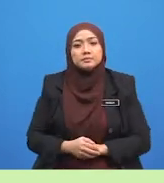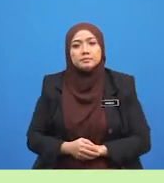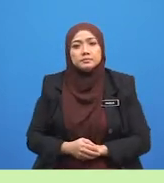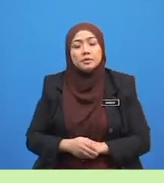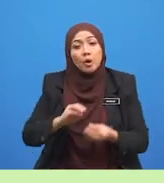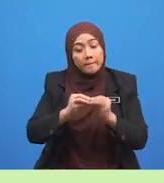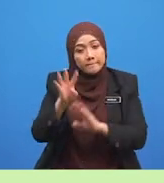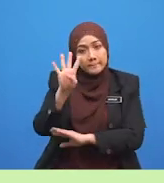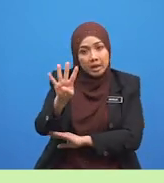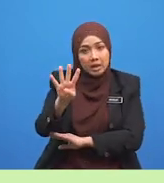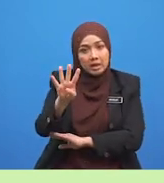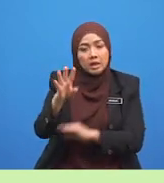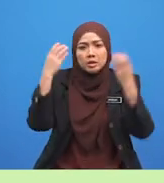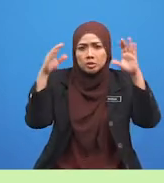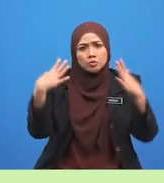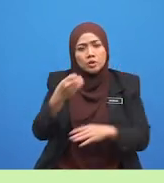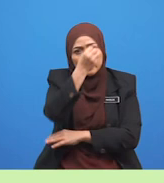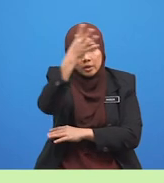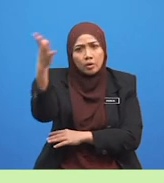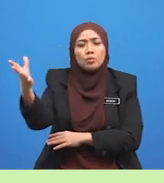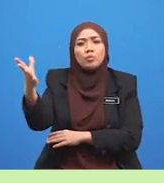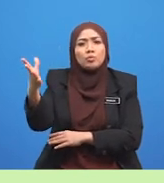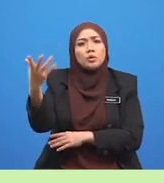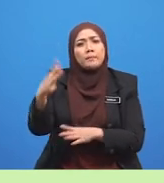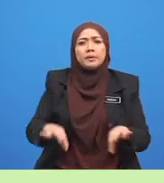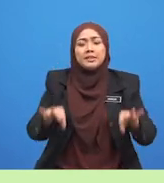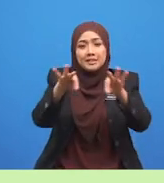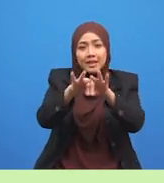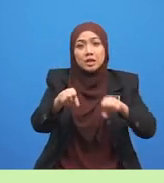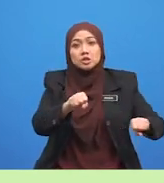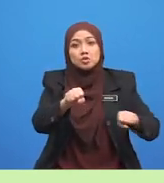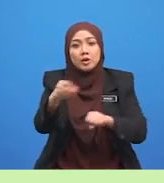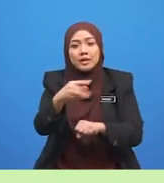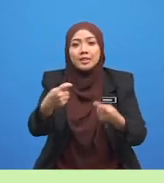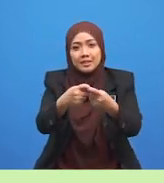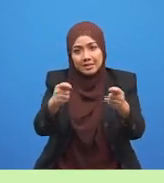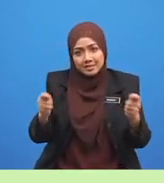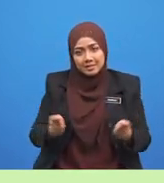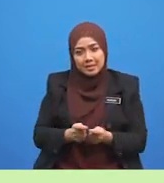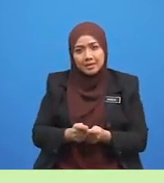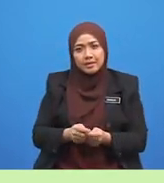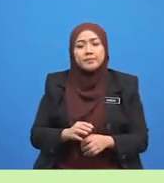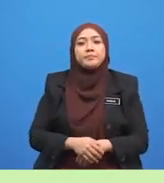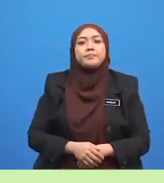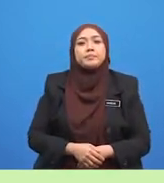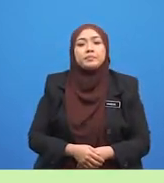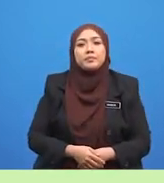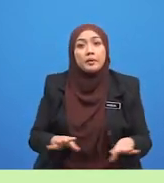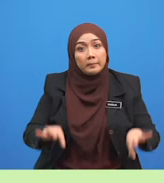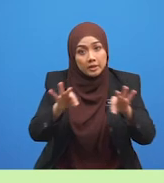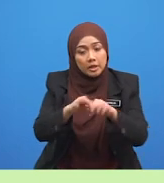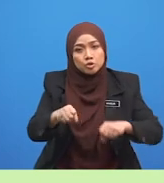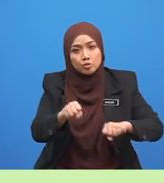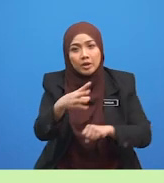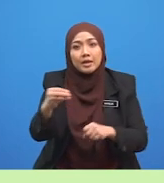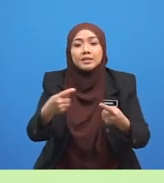Di samping itu, cikgu telah menyatakan juga kepentingan sungai dan tasik. Antara kepentingannya